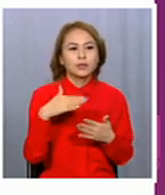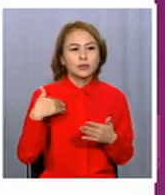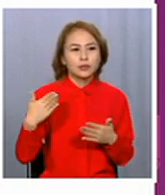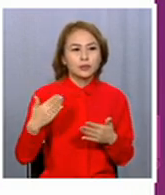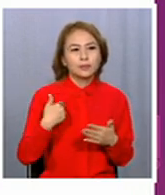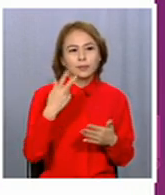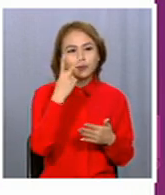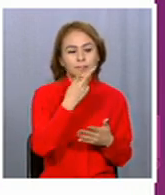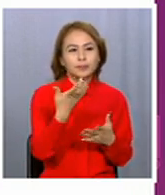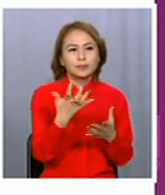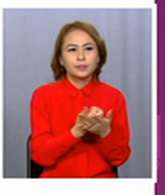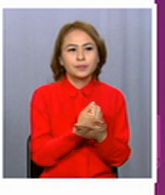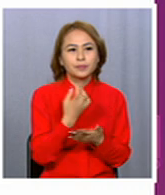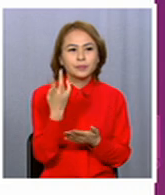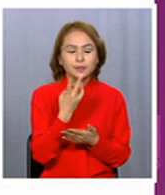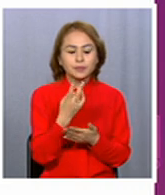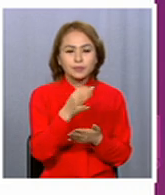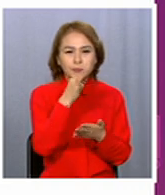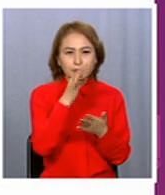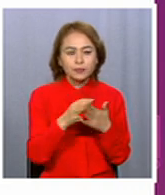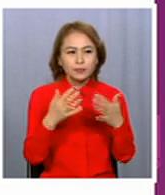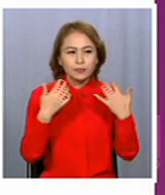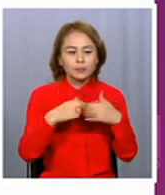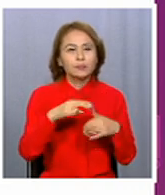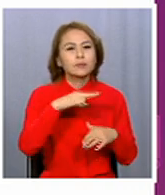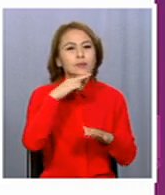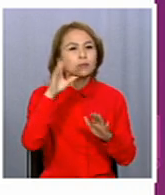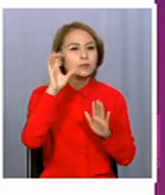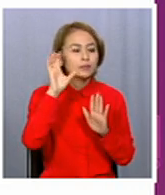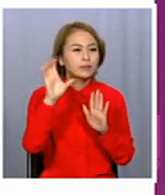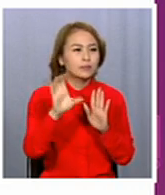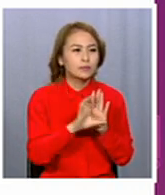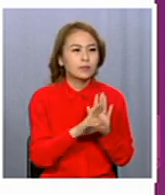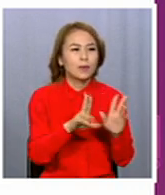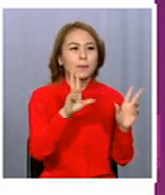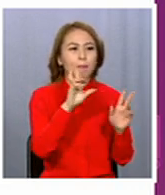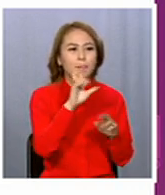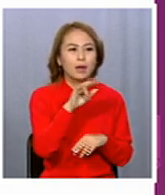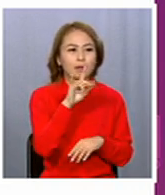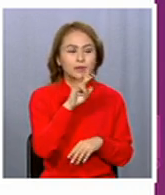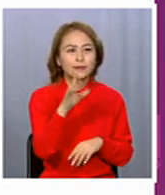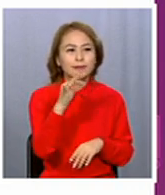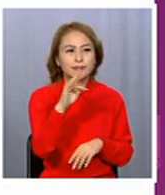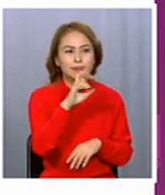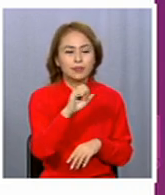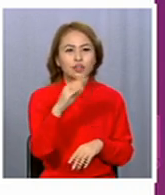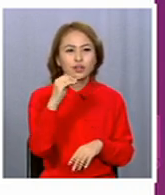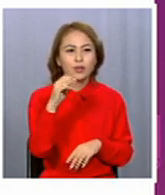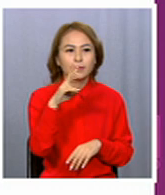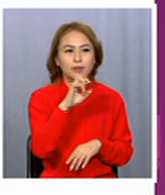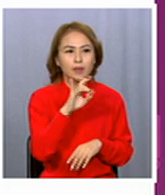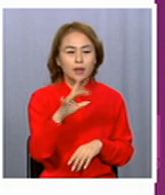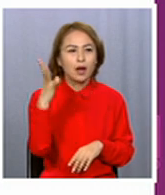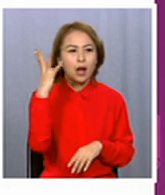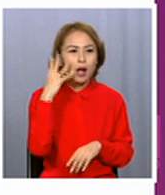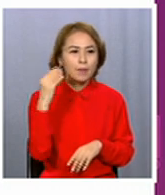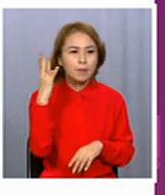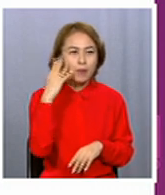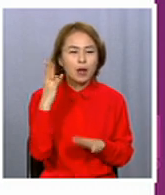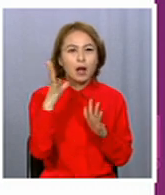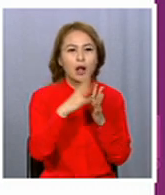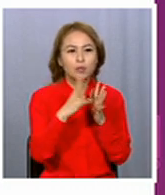керек. Есептің мәтінін мұқият тыңдаңдар. Бақыт, Дина, Жанар, алма,